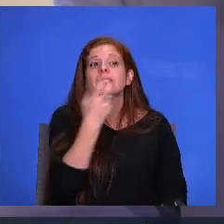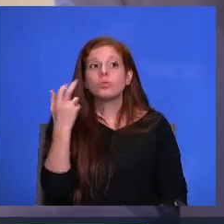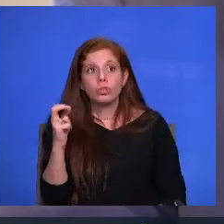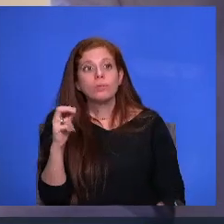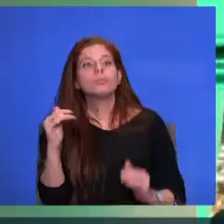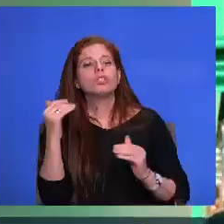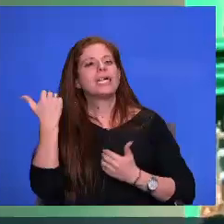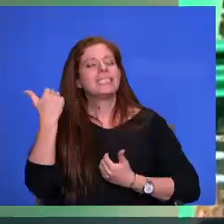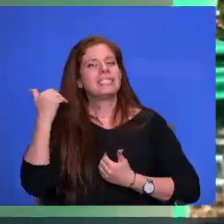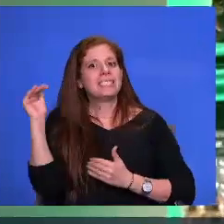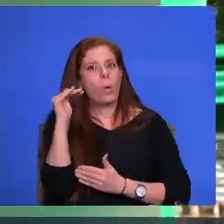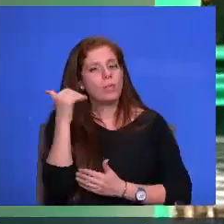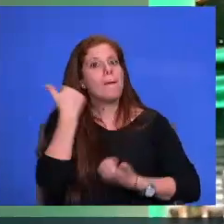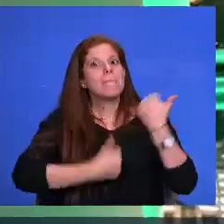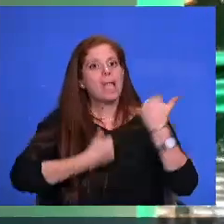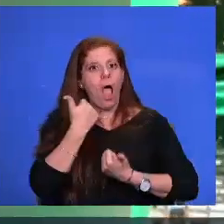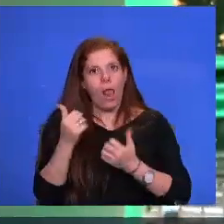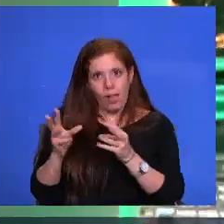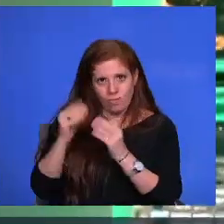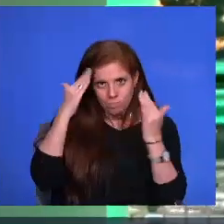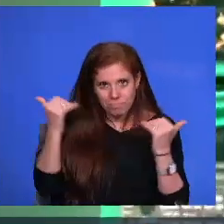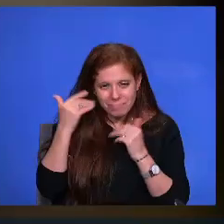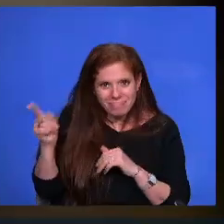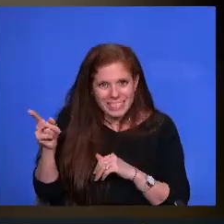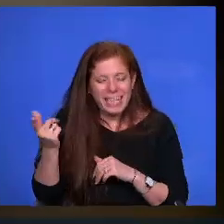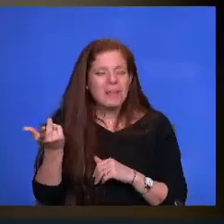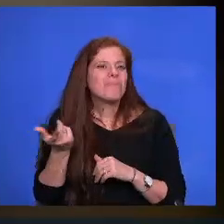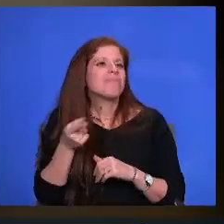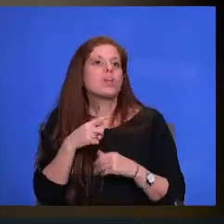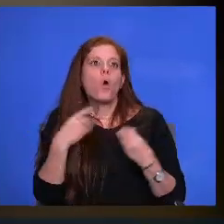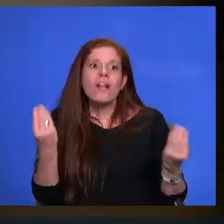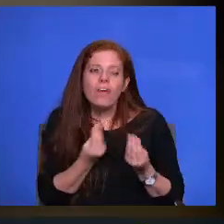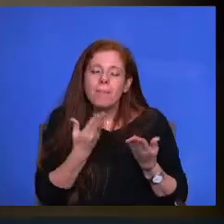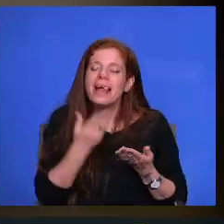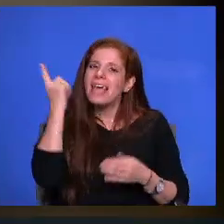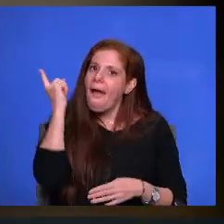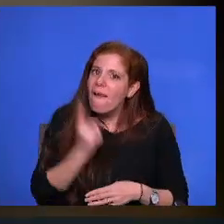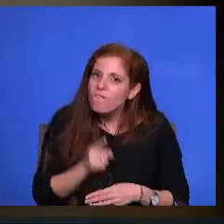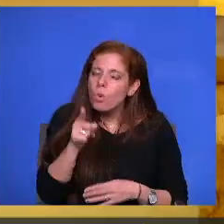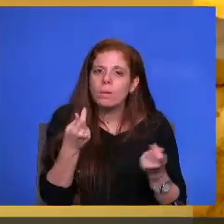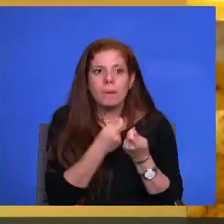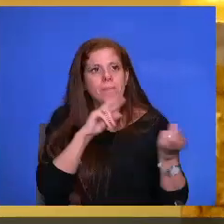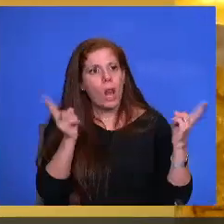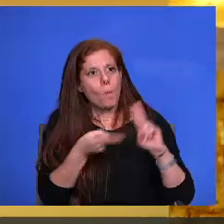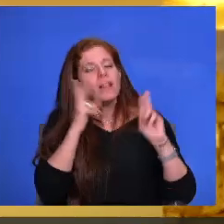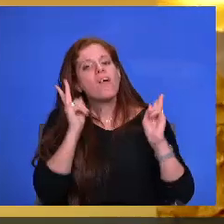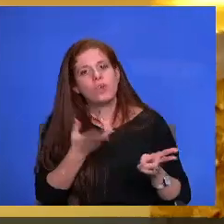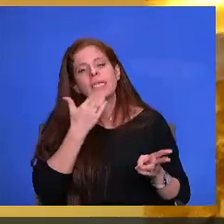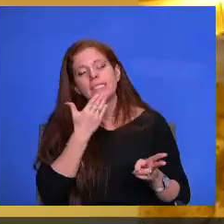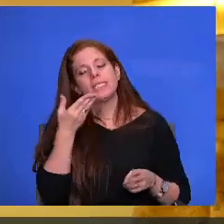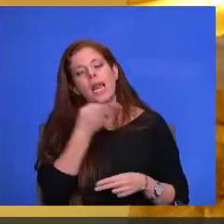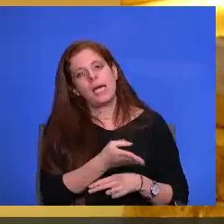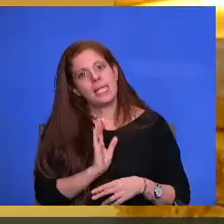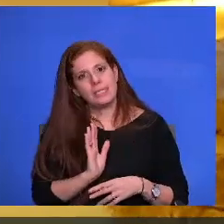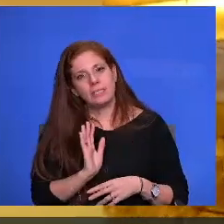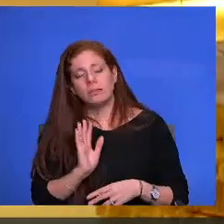עם המצרים. כל האירועים האלה יחייבו אותם מבחינה בינלאומית לאפשר לישראלים להיכנס. אז כמו אתה אומר,